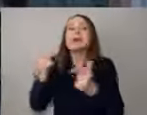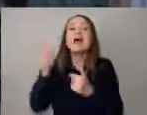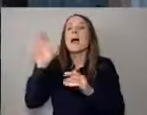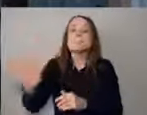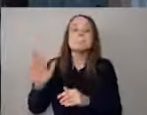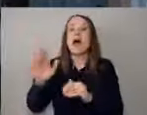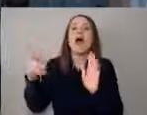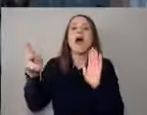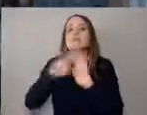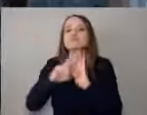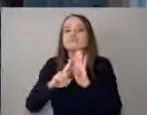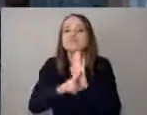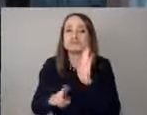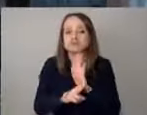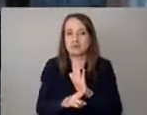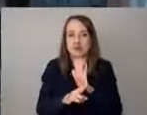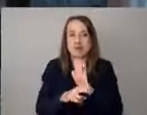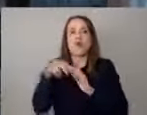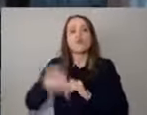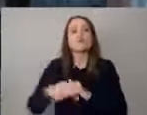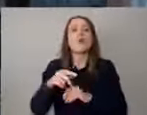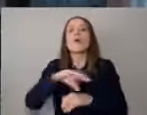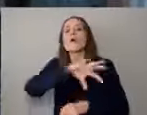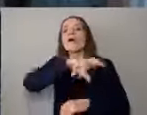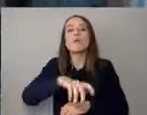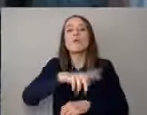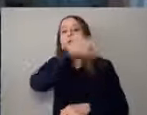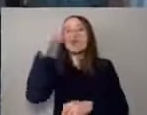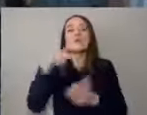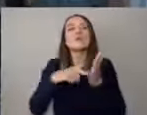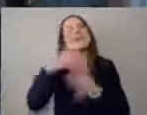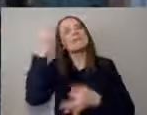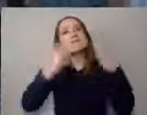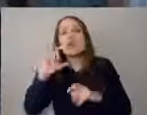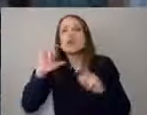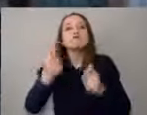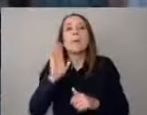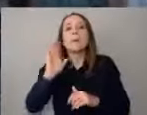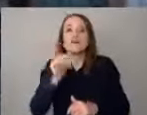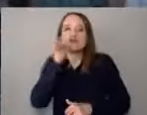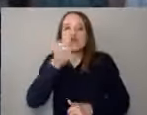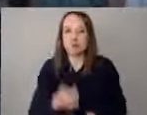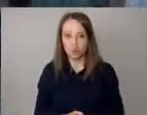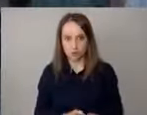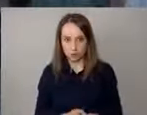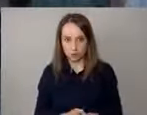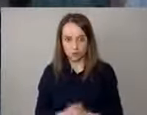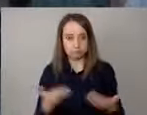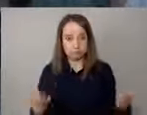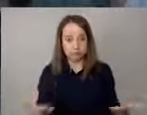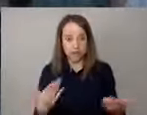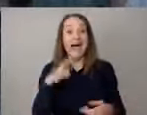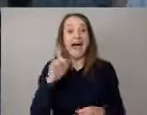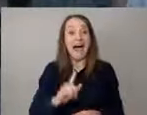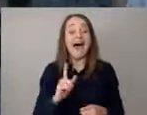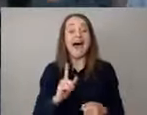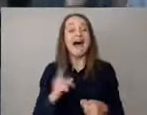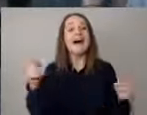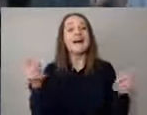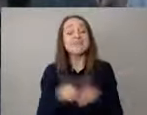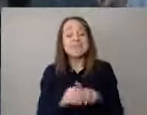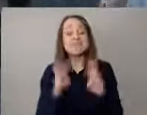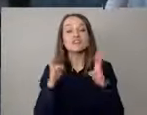tych wszystkich, którzy dzisiaj zastanawiają się nad dniem kolejnym. Ale chcę jeszcze o jednej rzeczy powiedzieć, bardzo istotnej, a mianowicie przez